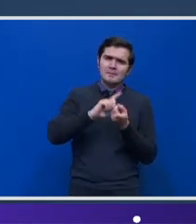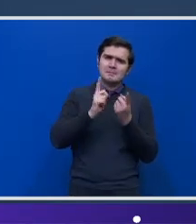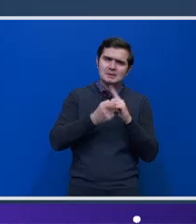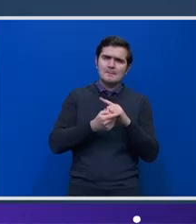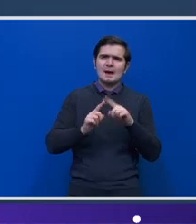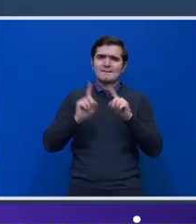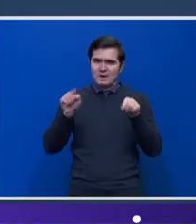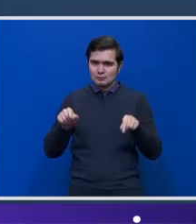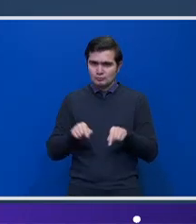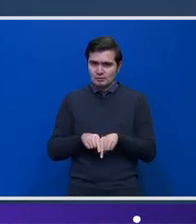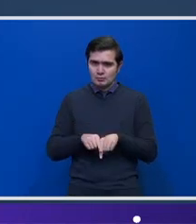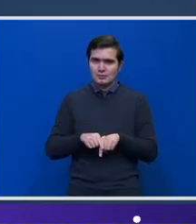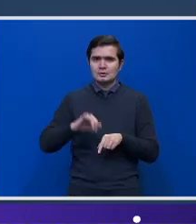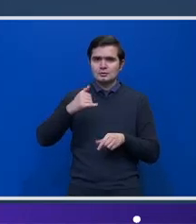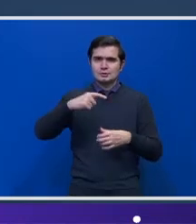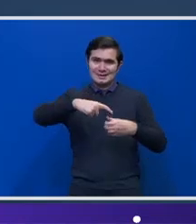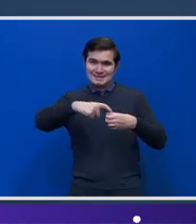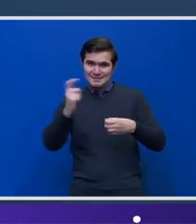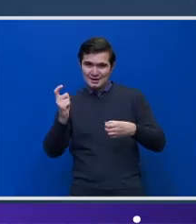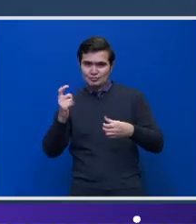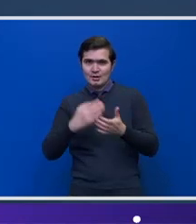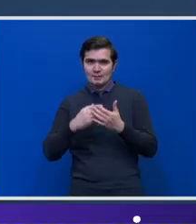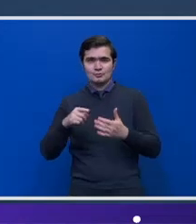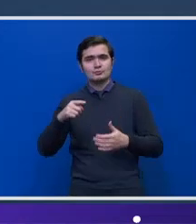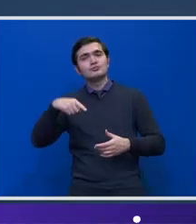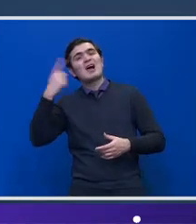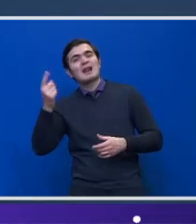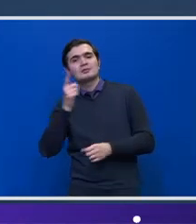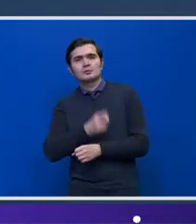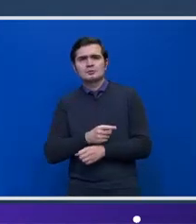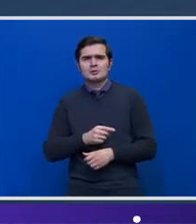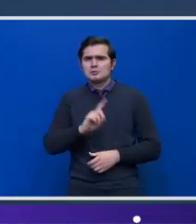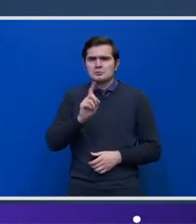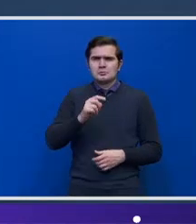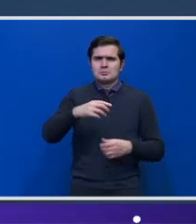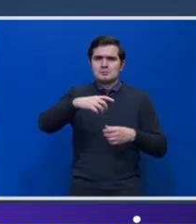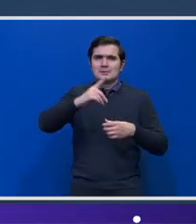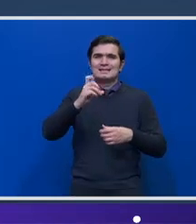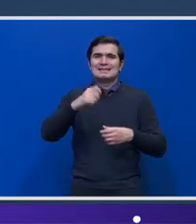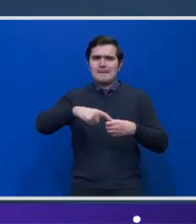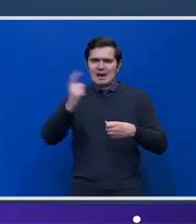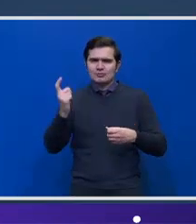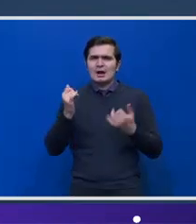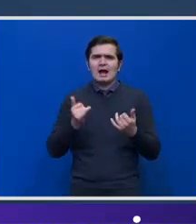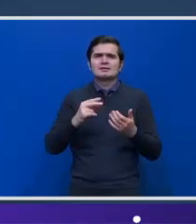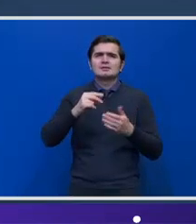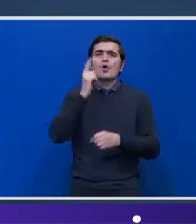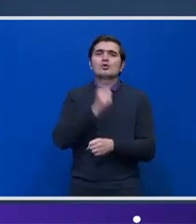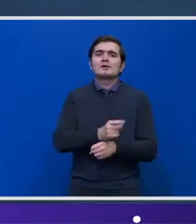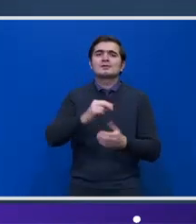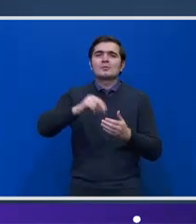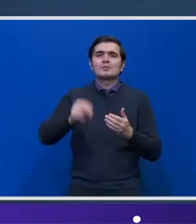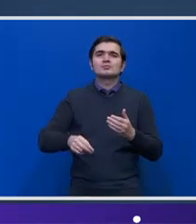facturilor. Și cu debranșarea în cealaltă ordonanță? Nu, debranșarea este... În ordonanța de astăzi am aprobat așa, 1.